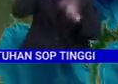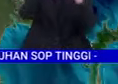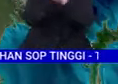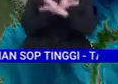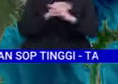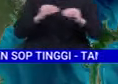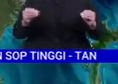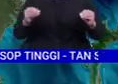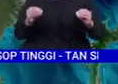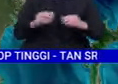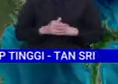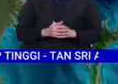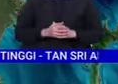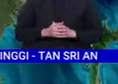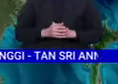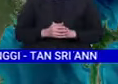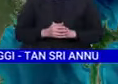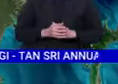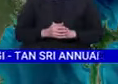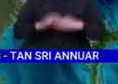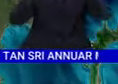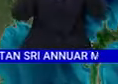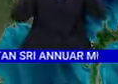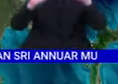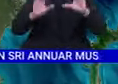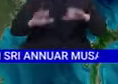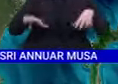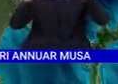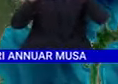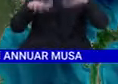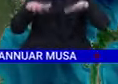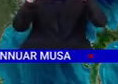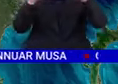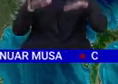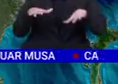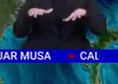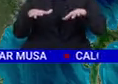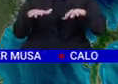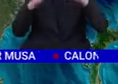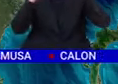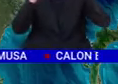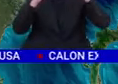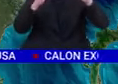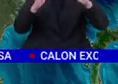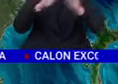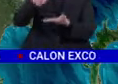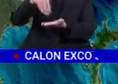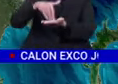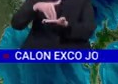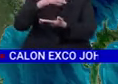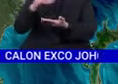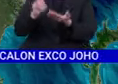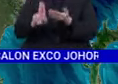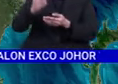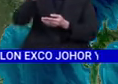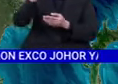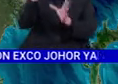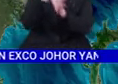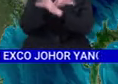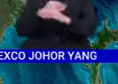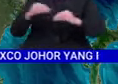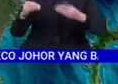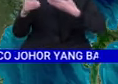juga Sarawak pula diperhatikan keadaan cuaca lembab ketika ini lebih tertumpu libatkan bahagian Tengah dan juga Utara Negeri